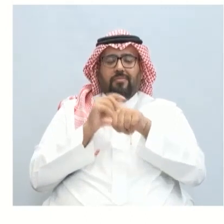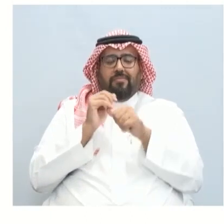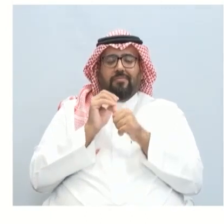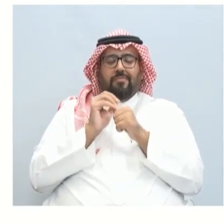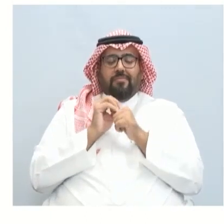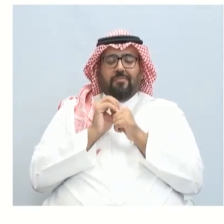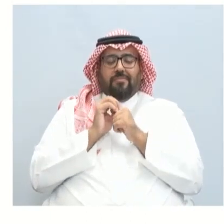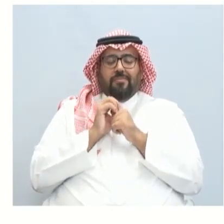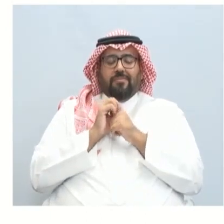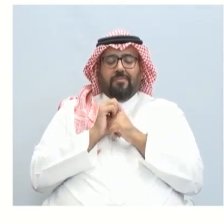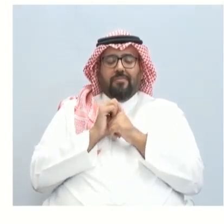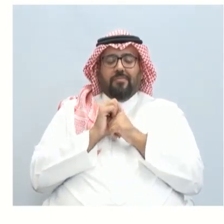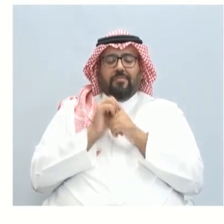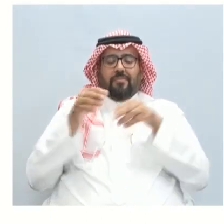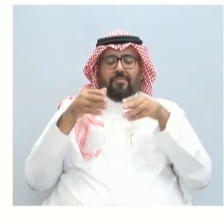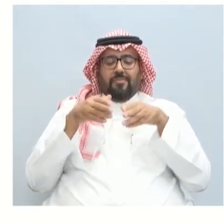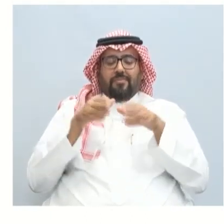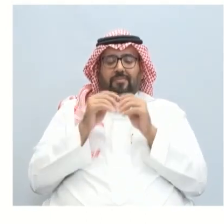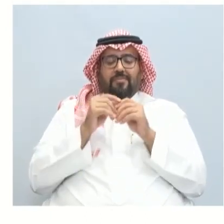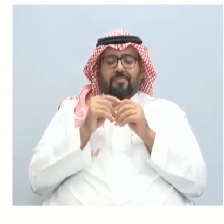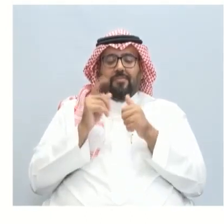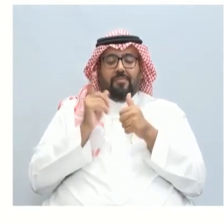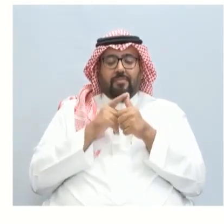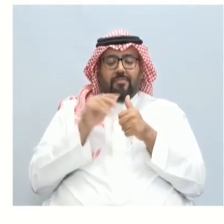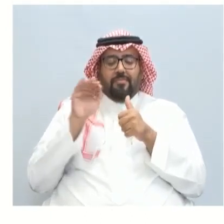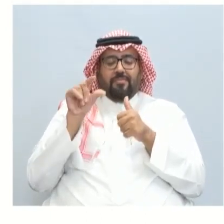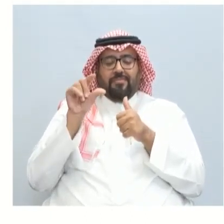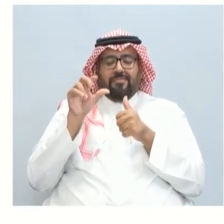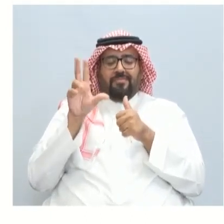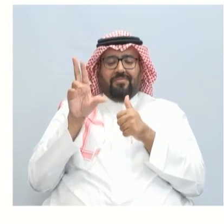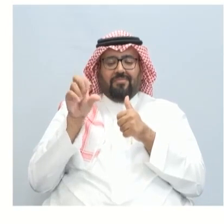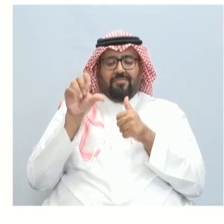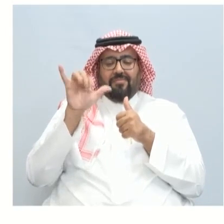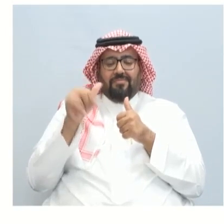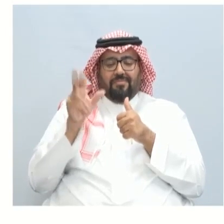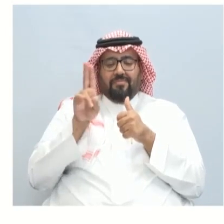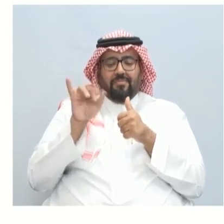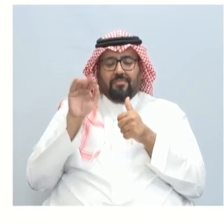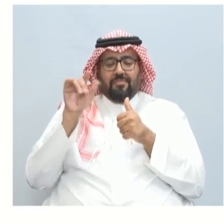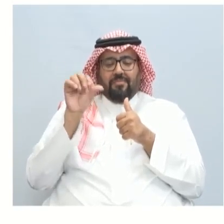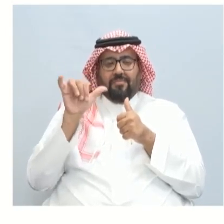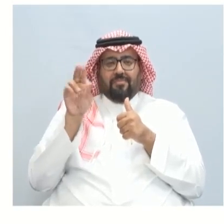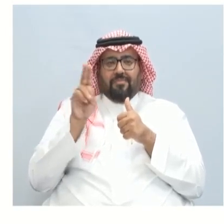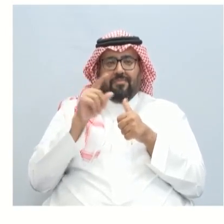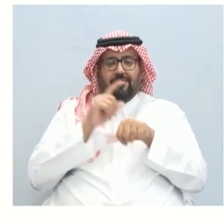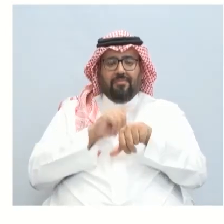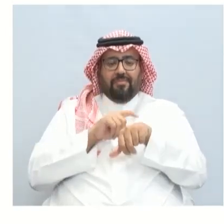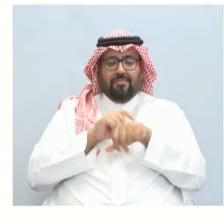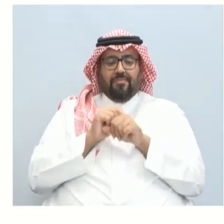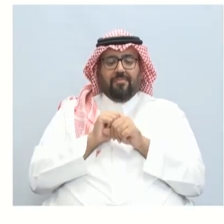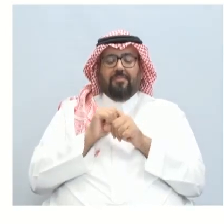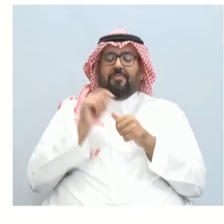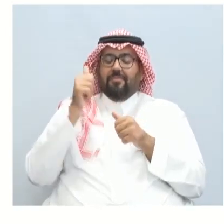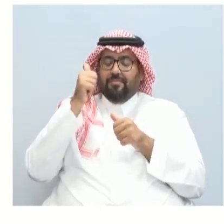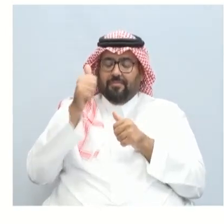ممتازين اذا اولاها تحديد الاولويات من حيث الزمن